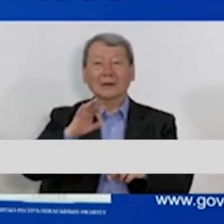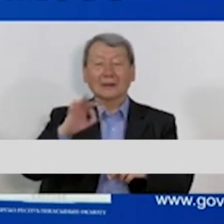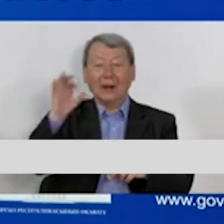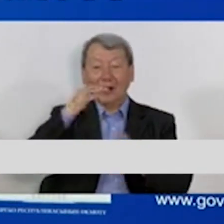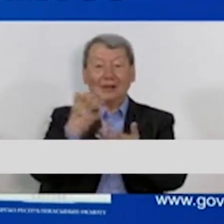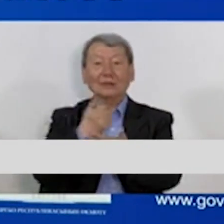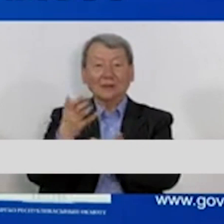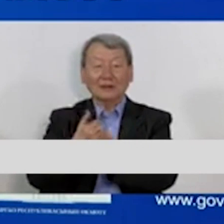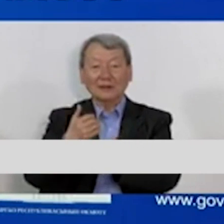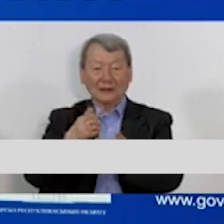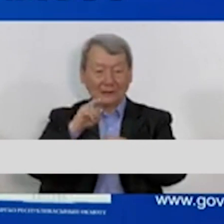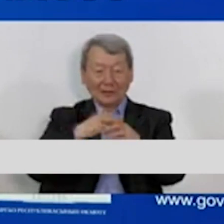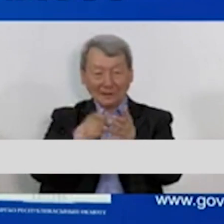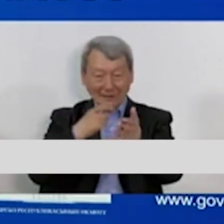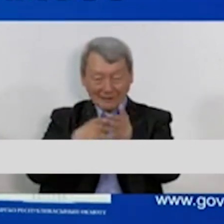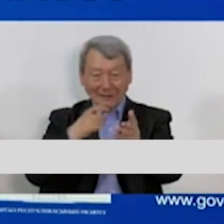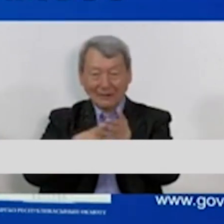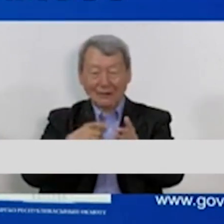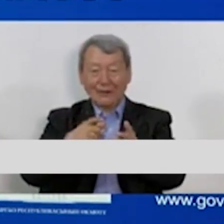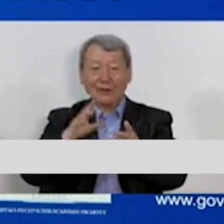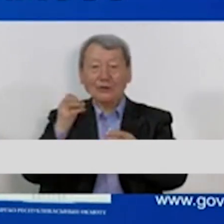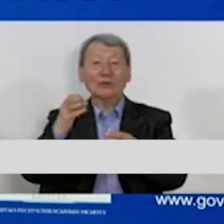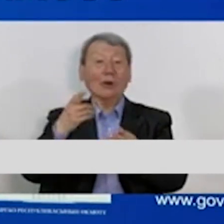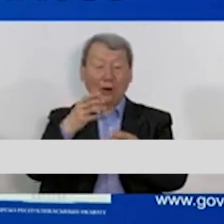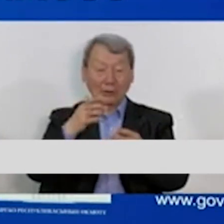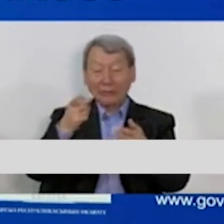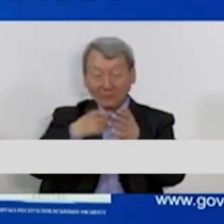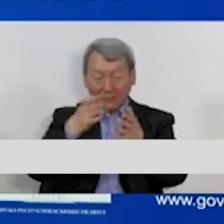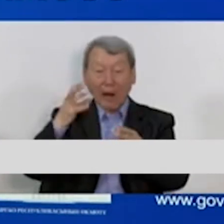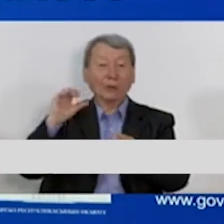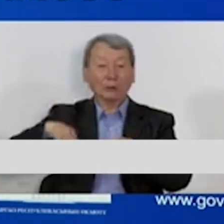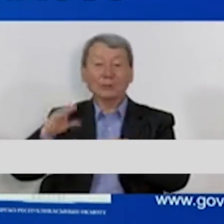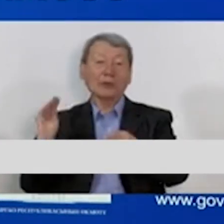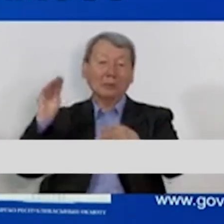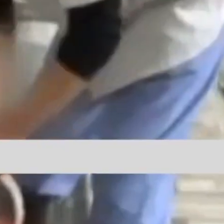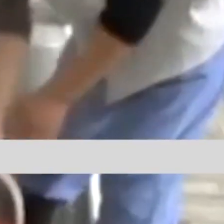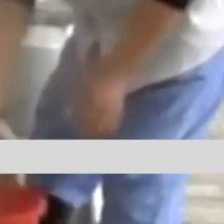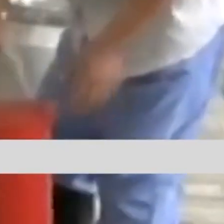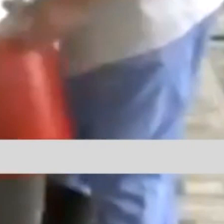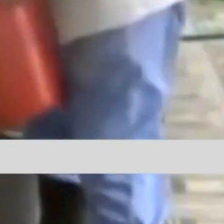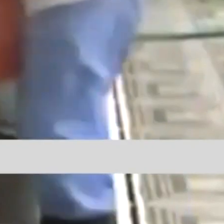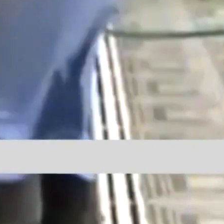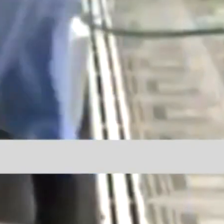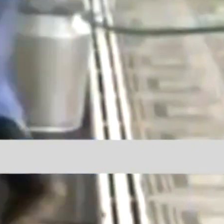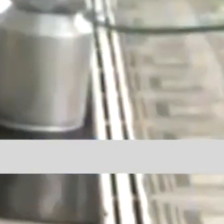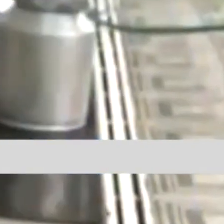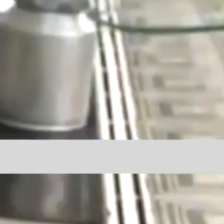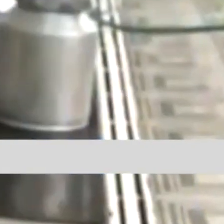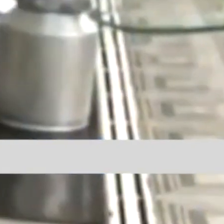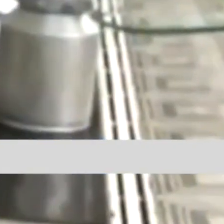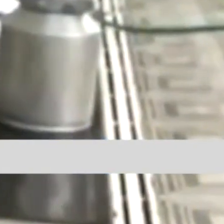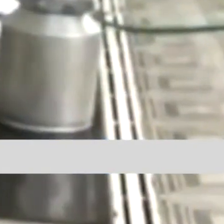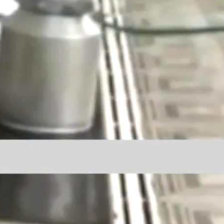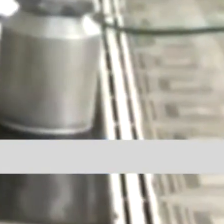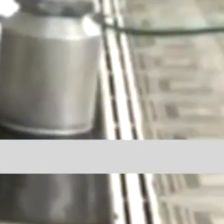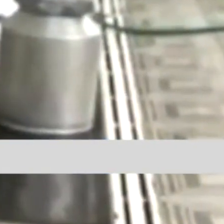значит, результатах следствия мы дополнительно дадим информацию. Өзгөчө абал режими киргизилген Ош